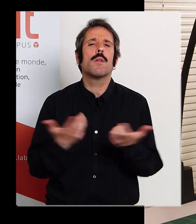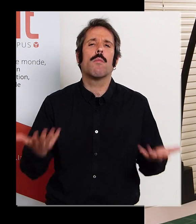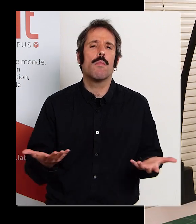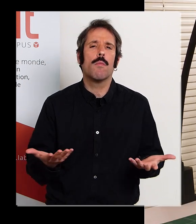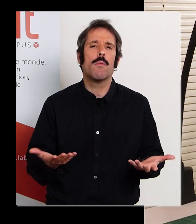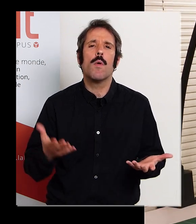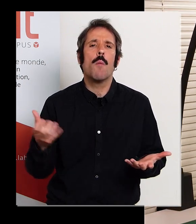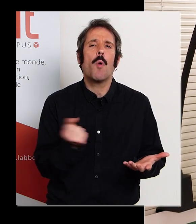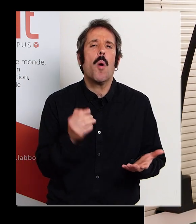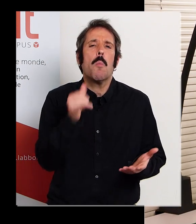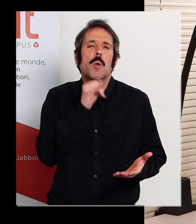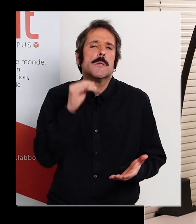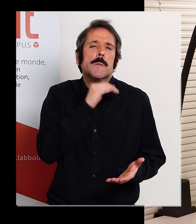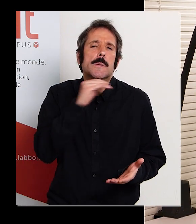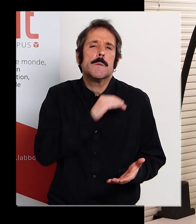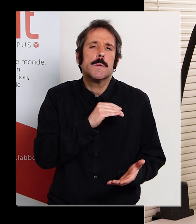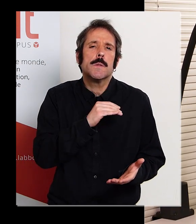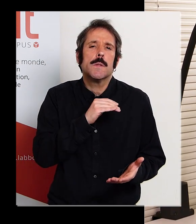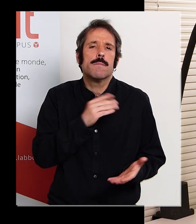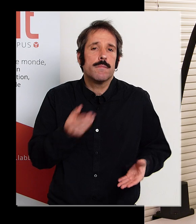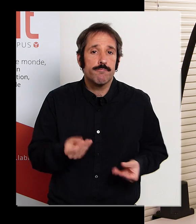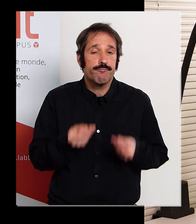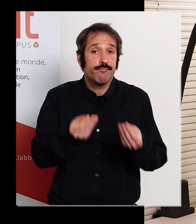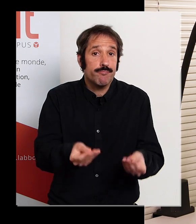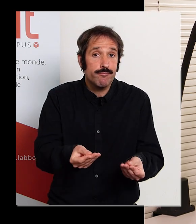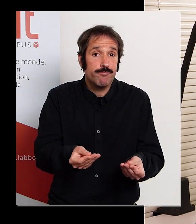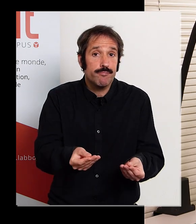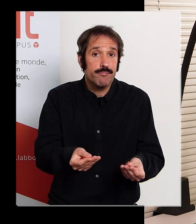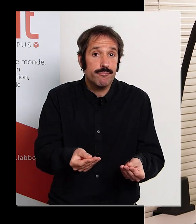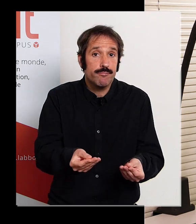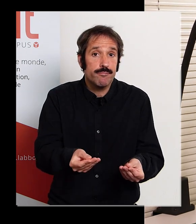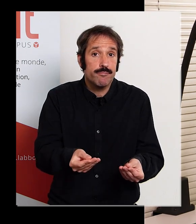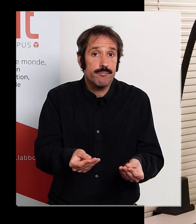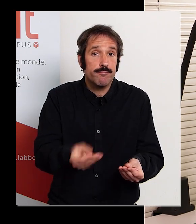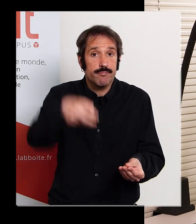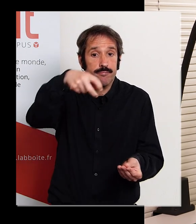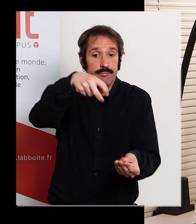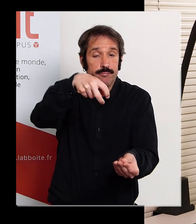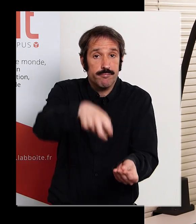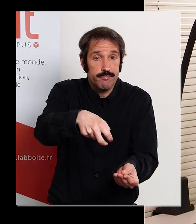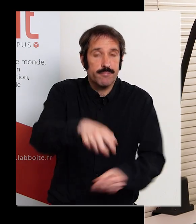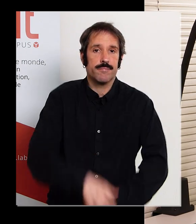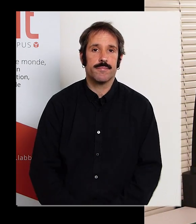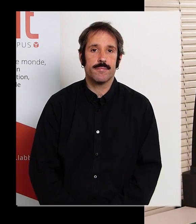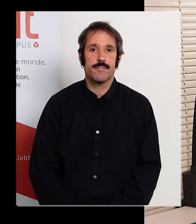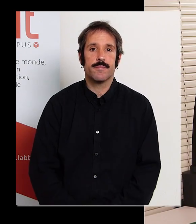Pour l'exemple, nous allons prendre un petit tissu et nous allons le poser sous le pied de